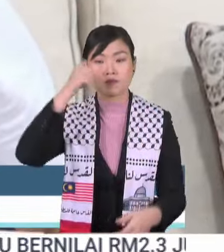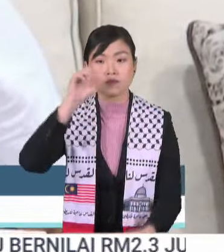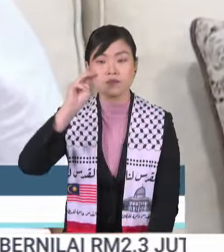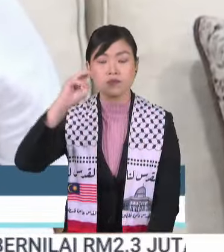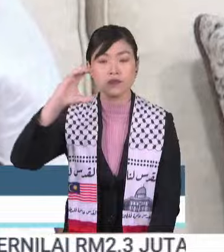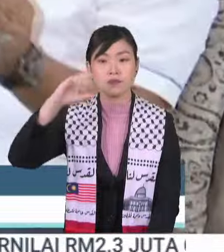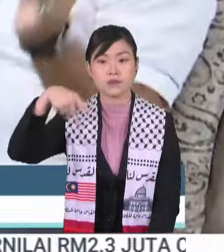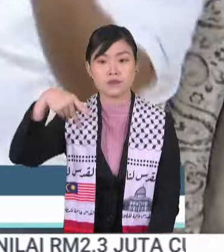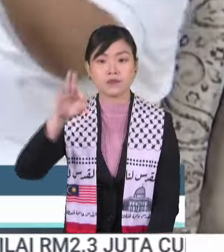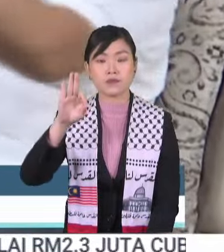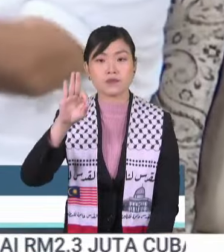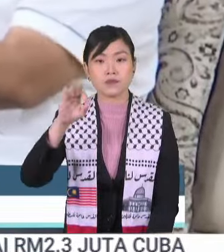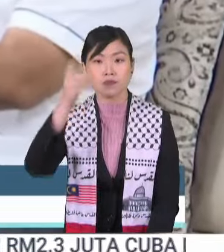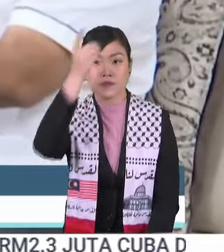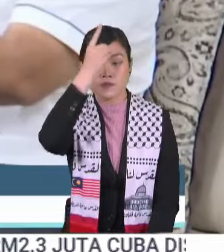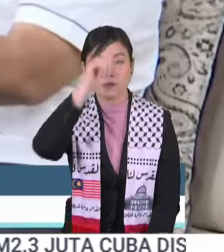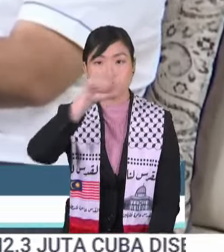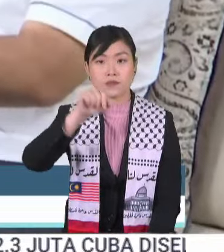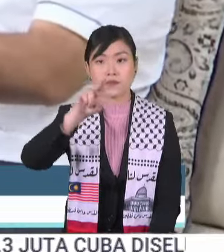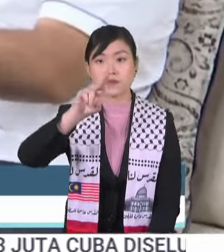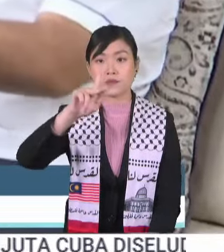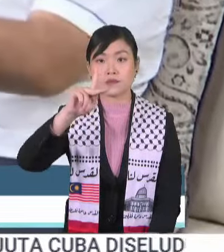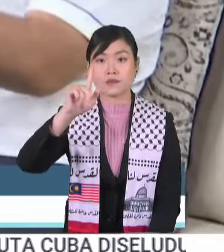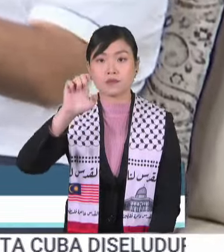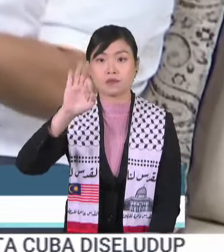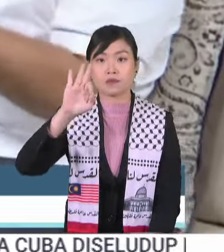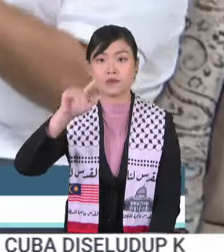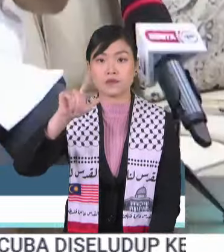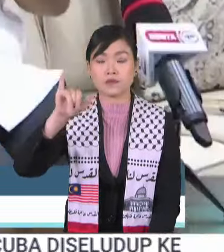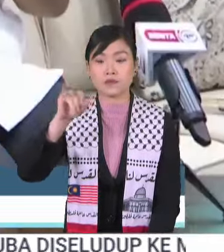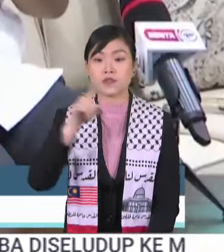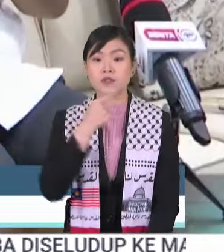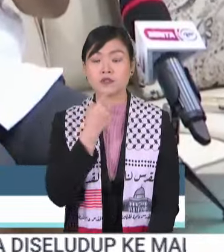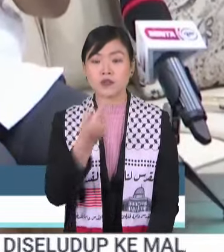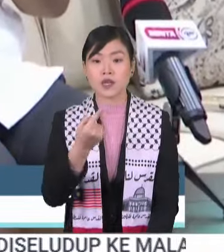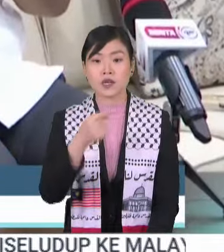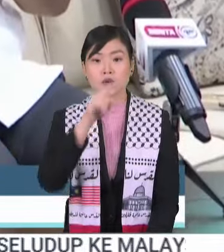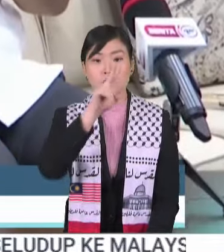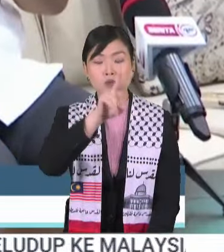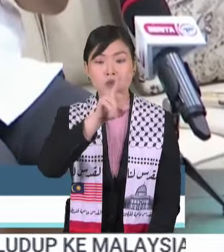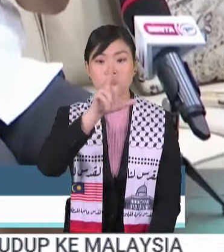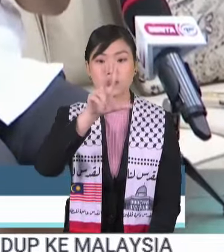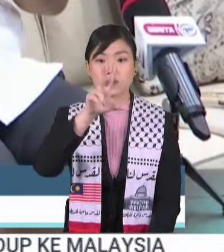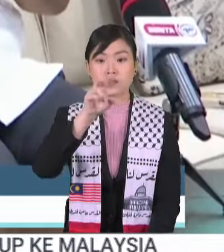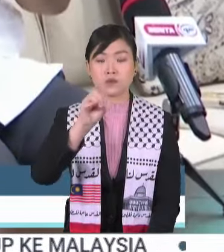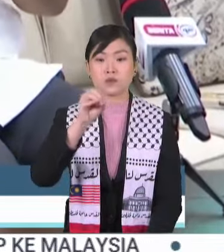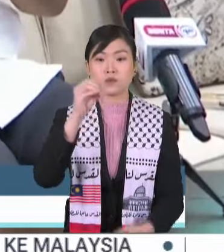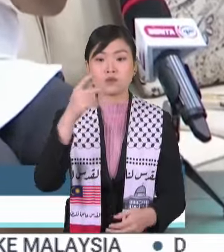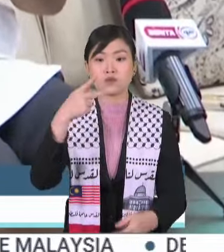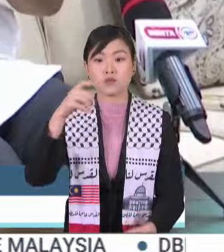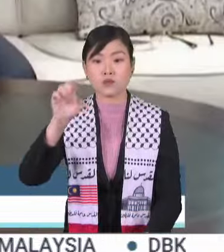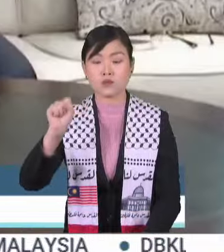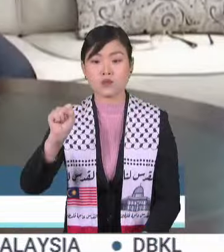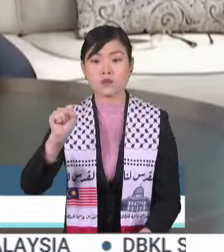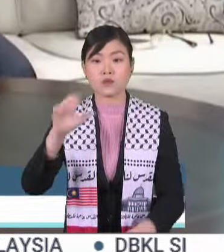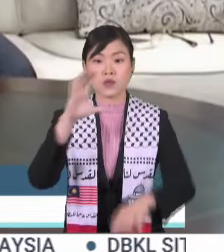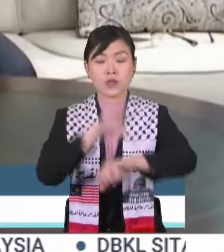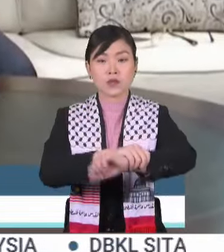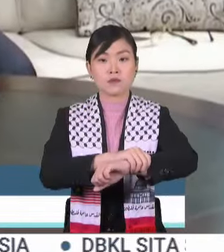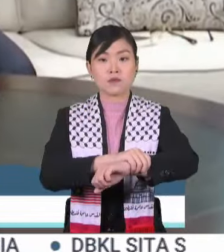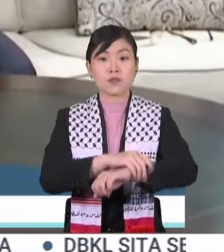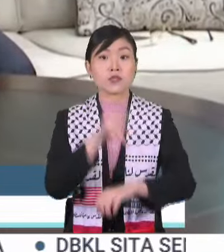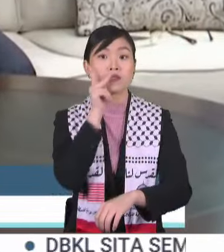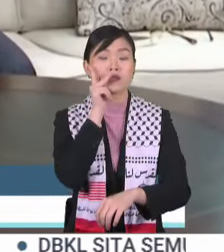Kedah Datuk Dr Zul kfli Mohamad berkata 233 kes tangkapan juvana direkodkan di Kedah